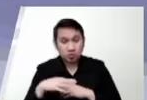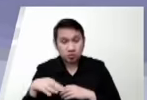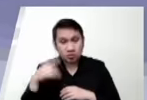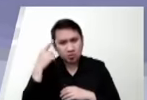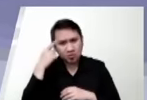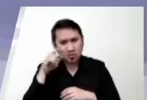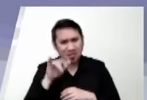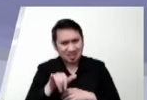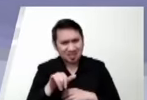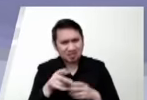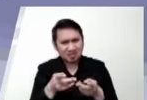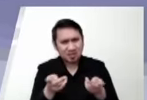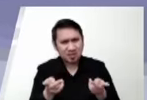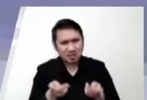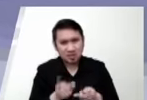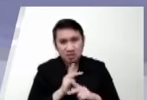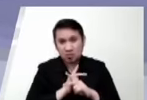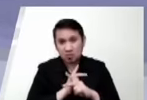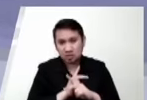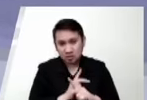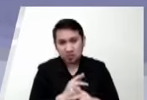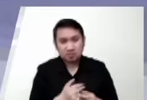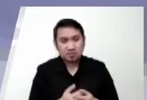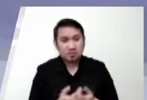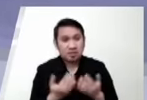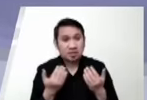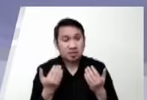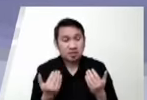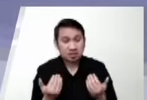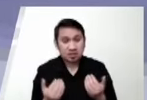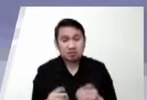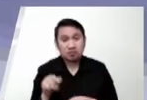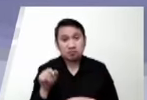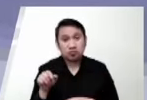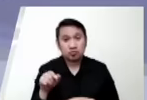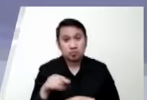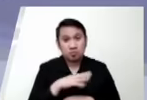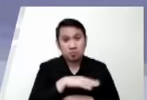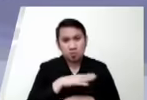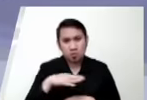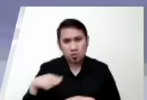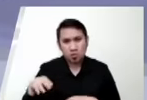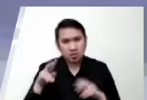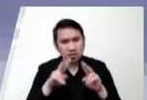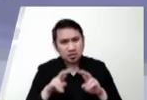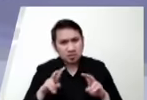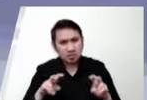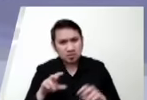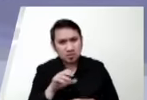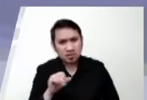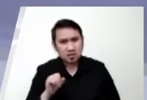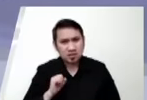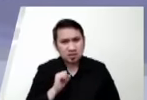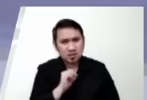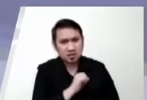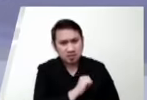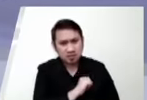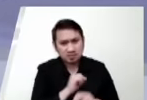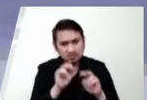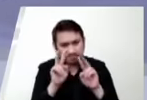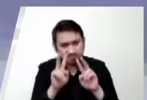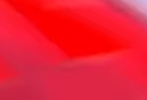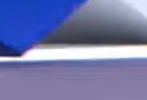area. Pinaimbestigahan na ito ng sangguniang panlalawigan ng Bohol pati ng Senate Tourism Committee. Nakatutok si